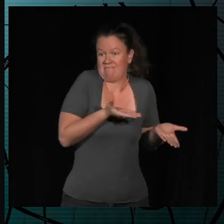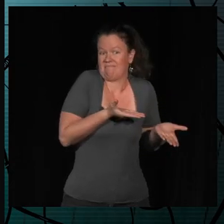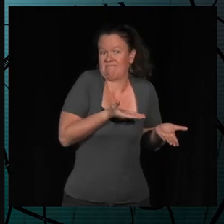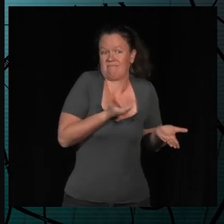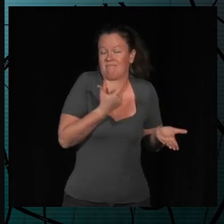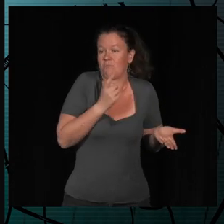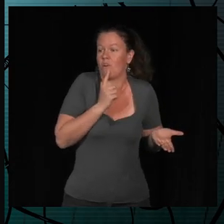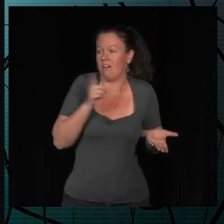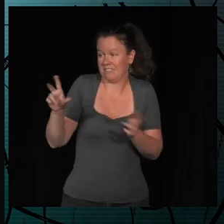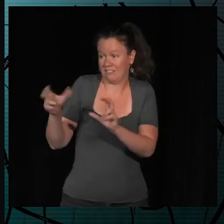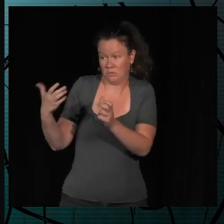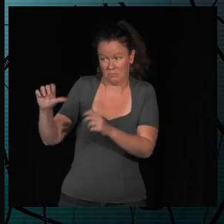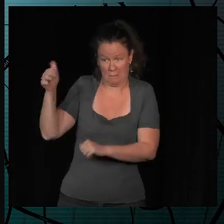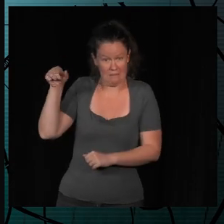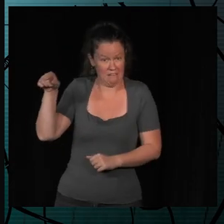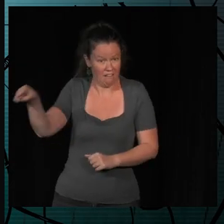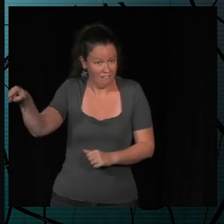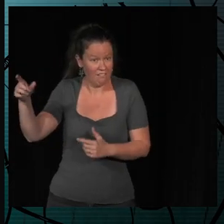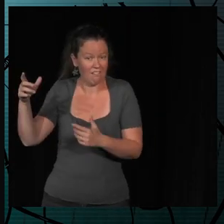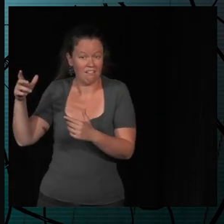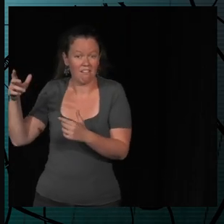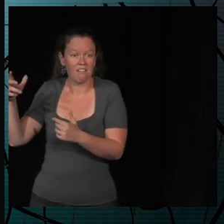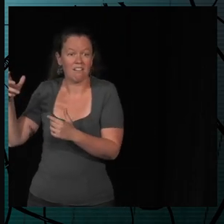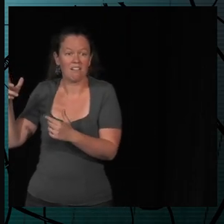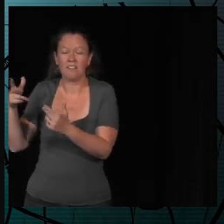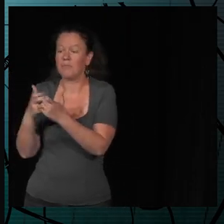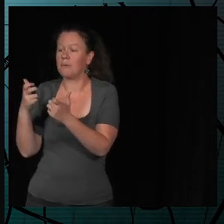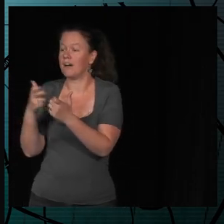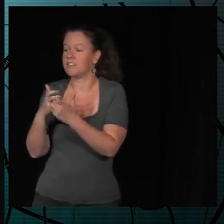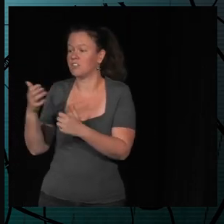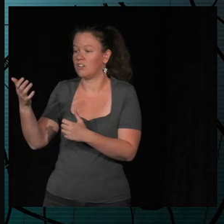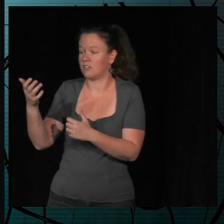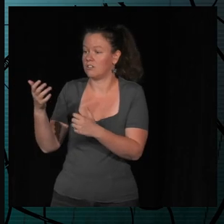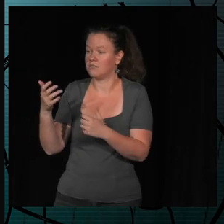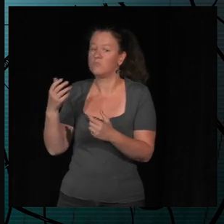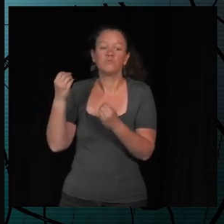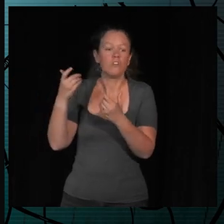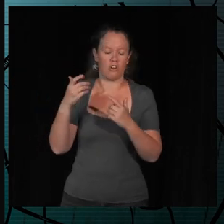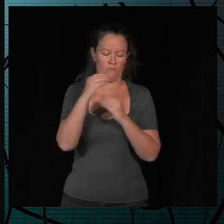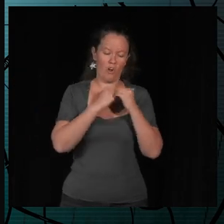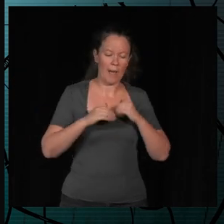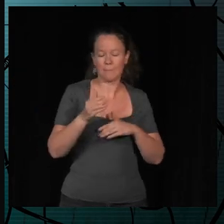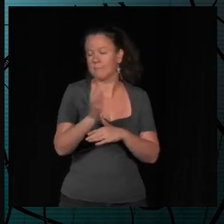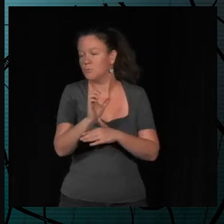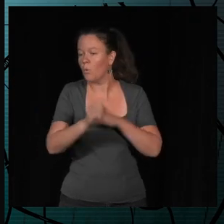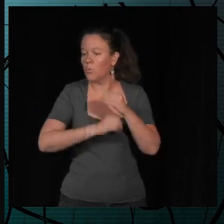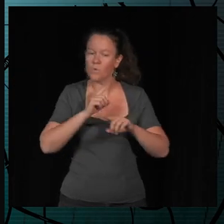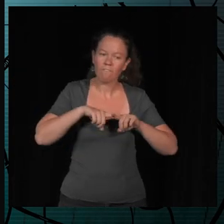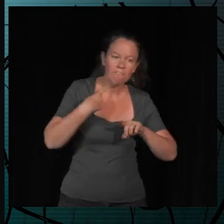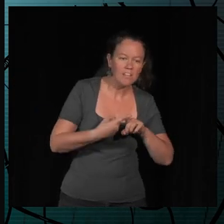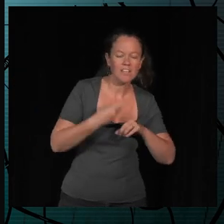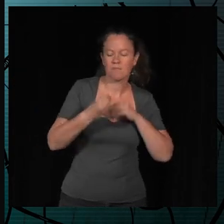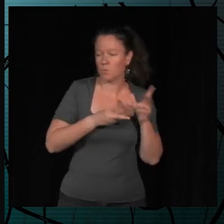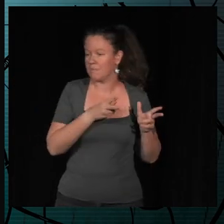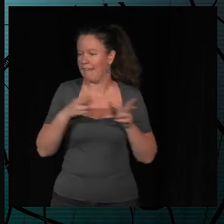la la télévision vient en parmanence nous dire qu'on va avoir un super contenu après il nous coupe toujours au pire moment dans les films les